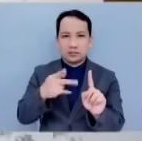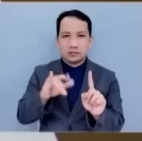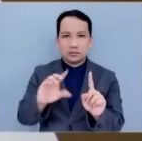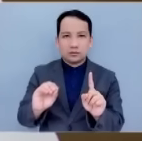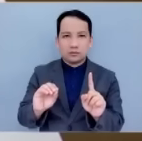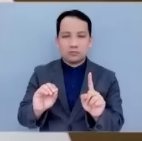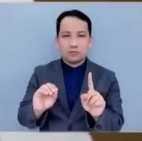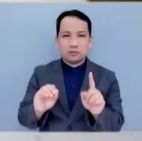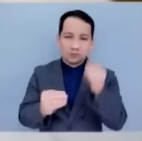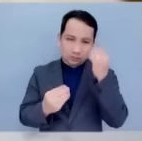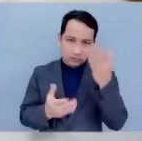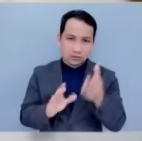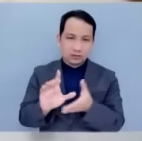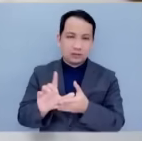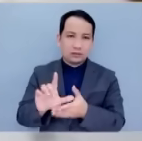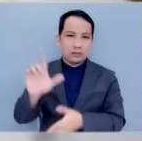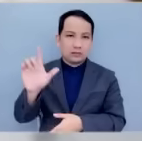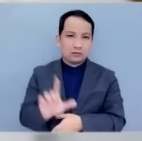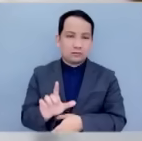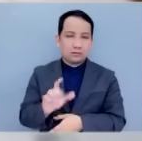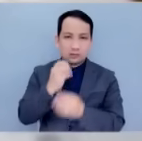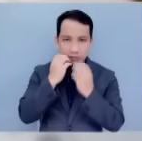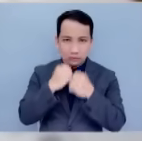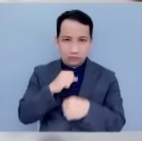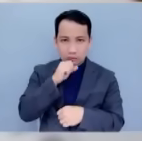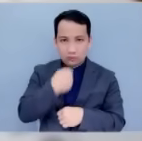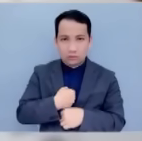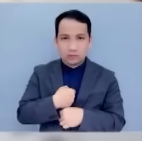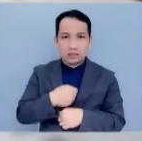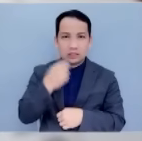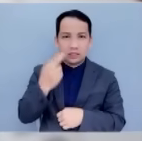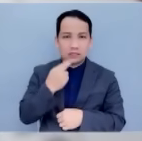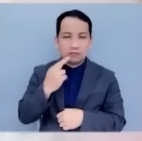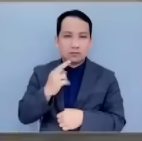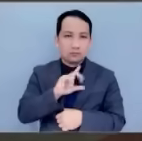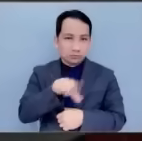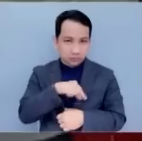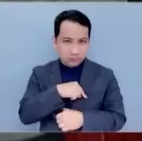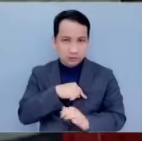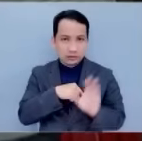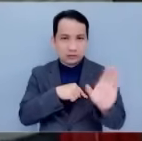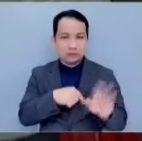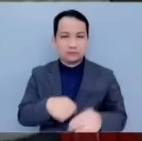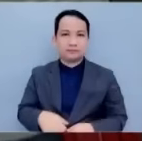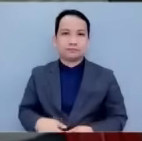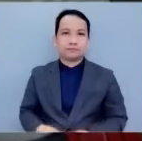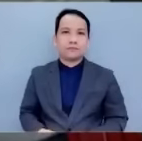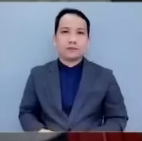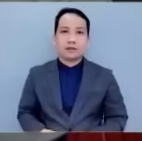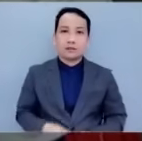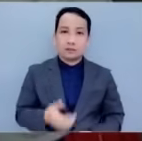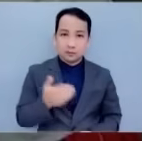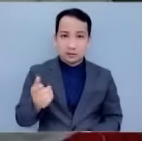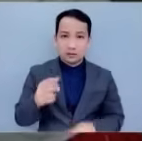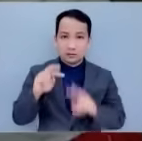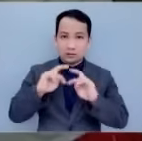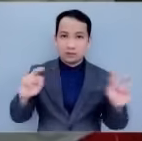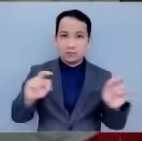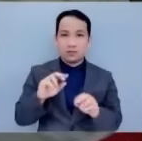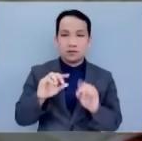Pinalabas din daw na naluluma na ang mga bigas, kahit maganda pa ang kalidad nito. Hiling naman ng ilang agricultural